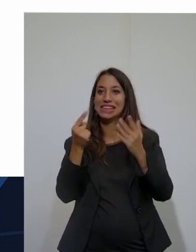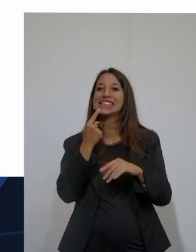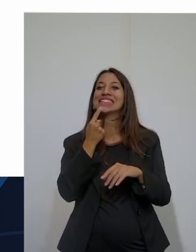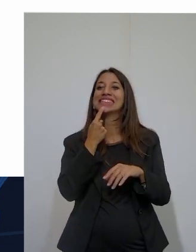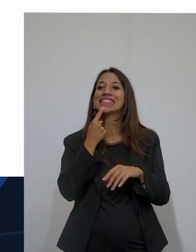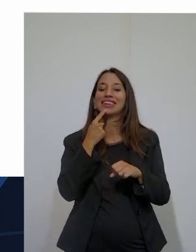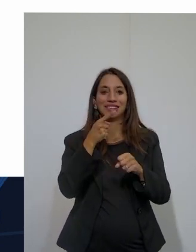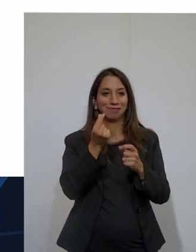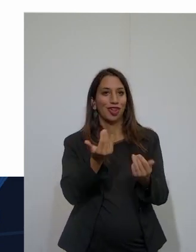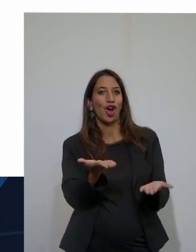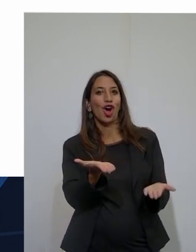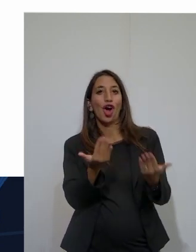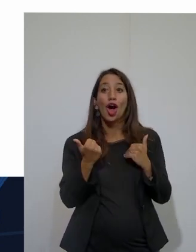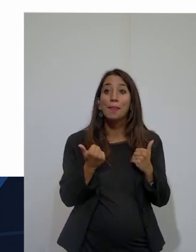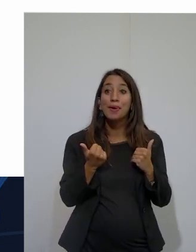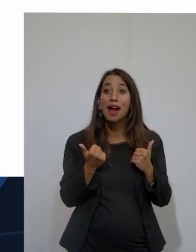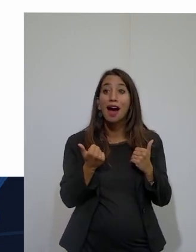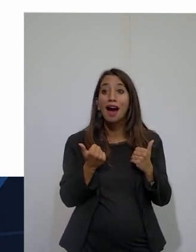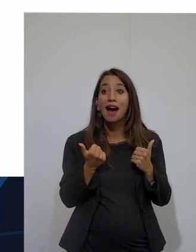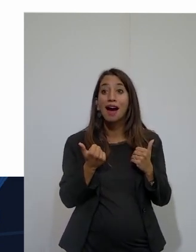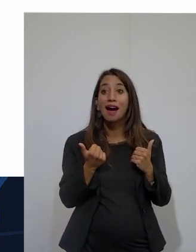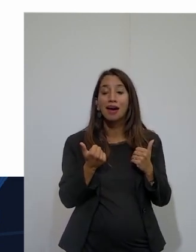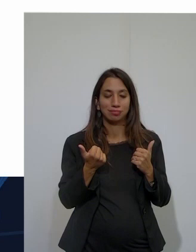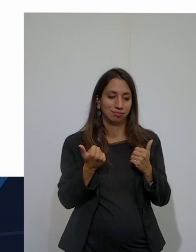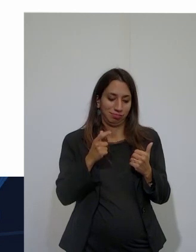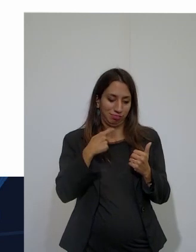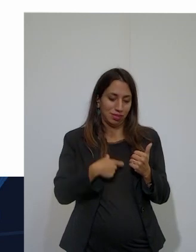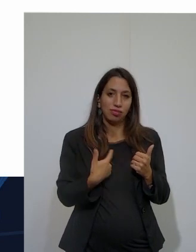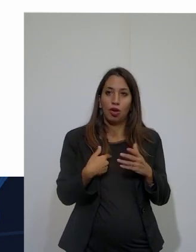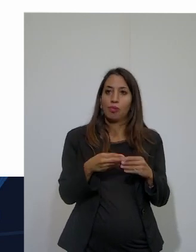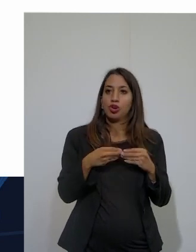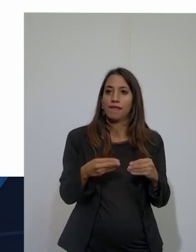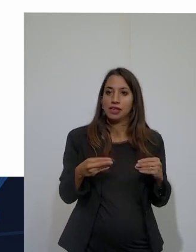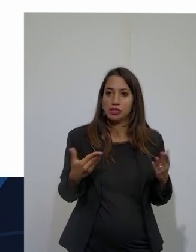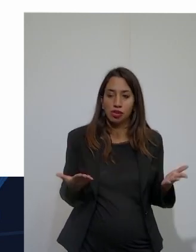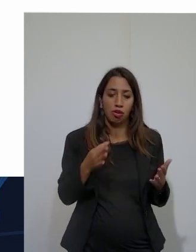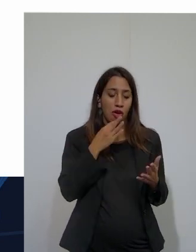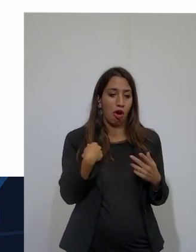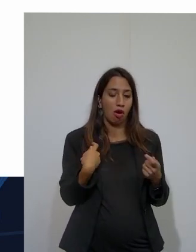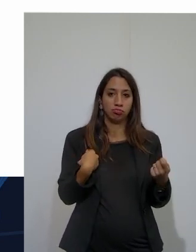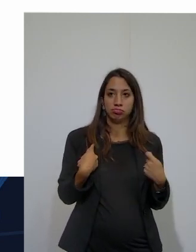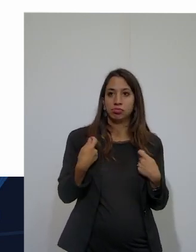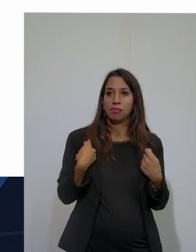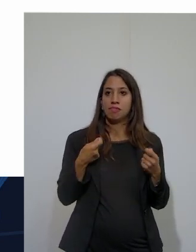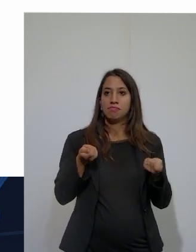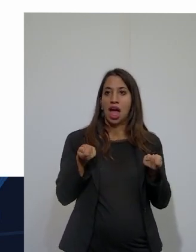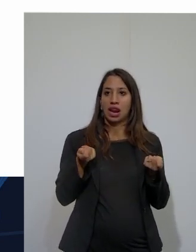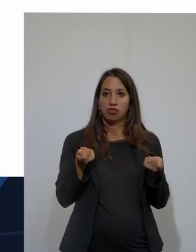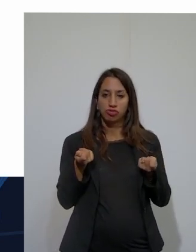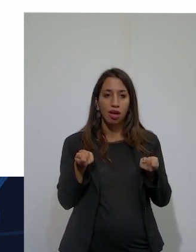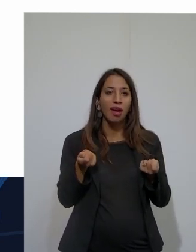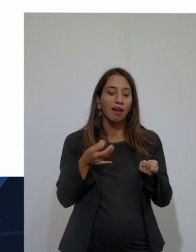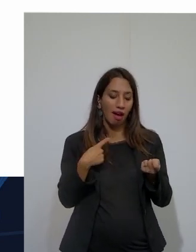un acquisto del genere è spesso un professionista, è spesso un manager ed ha un livello